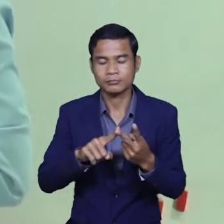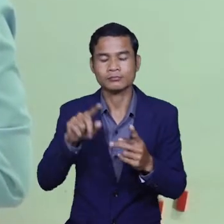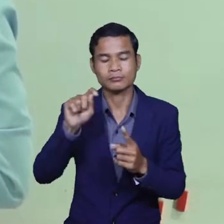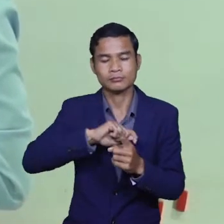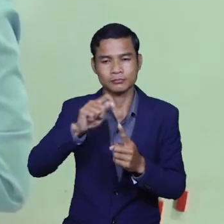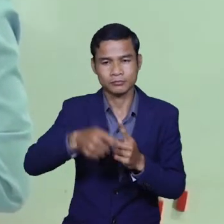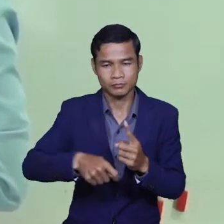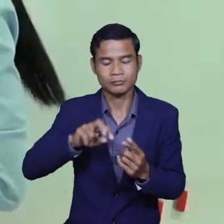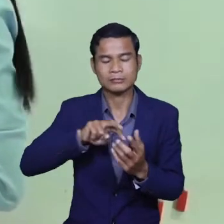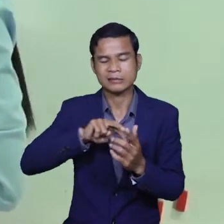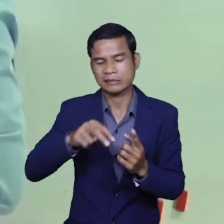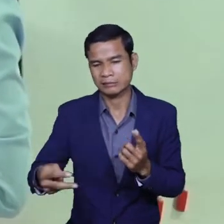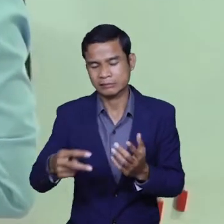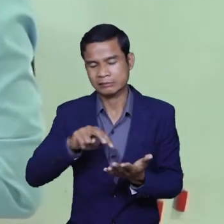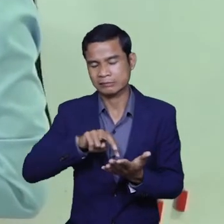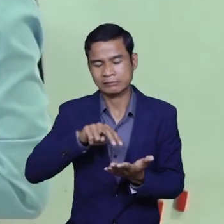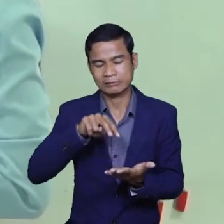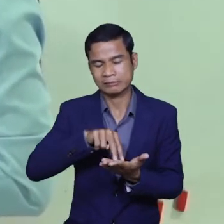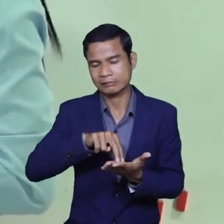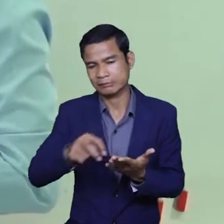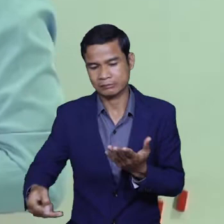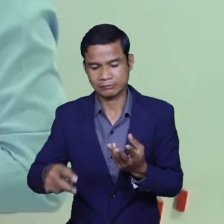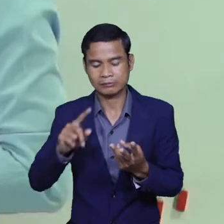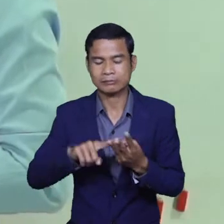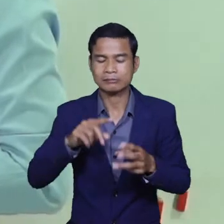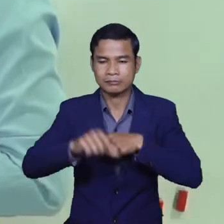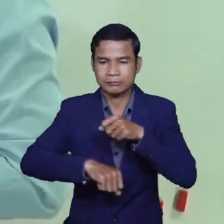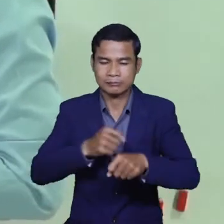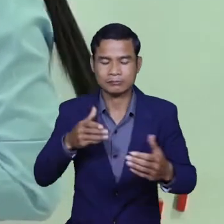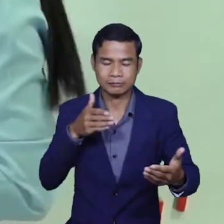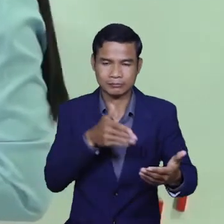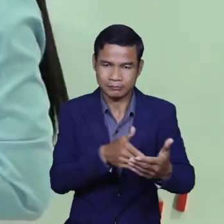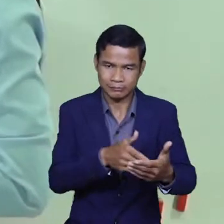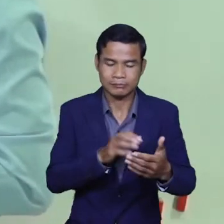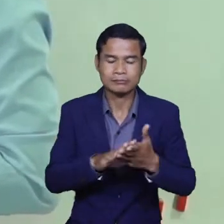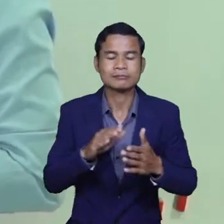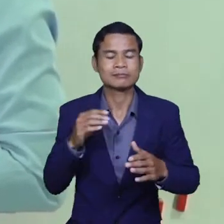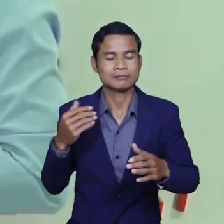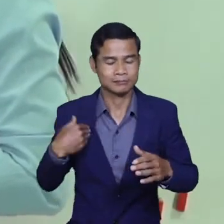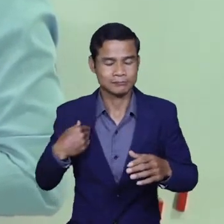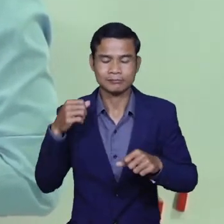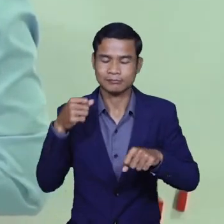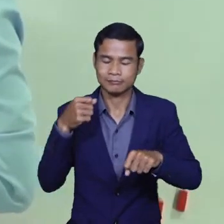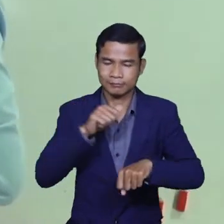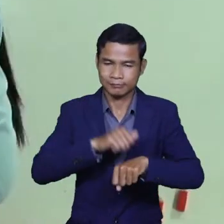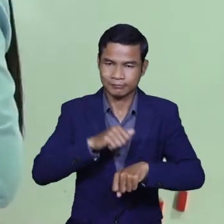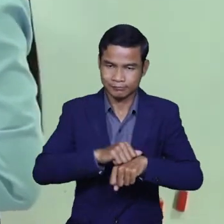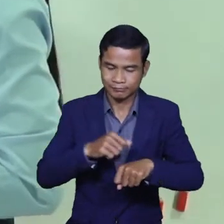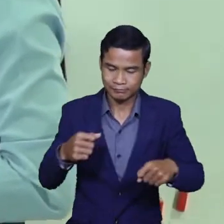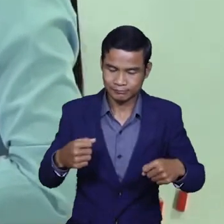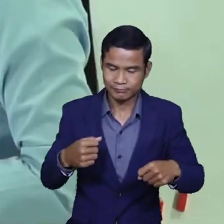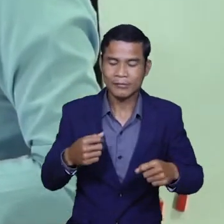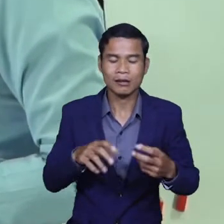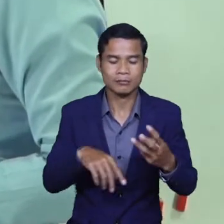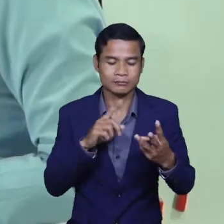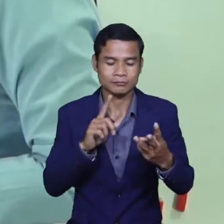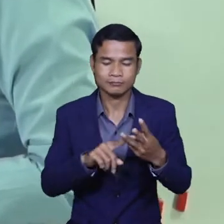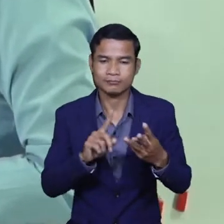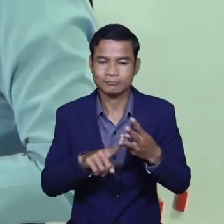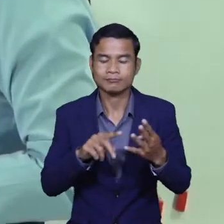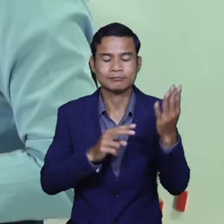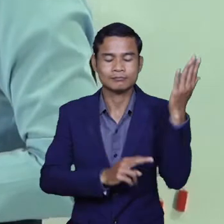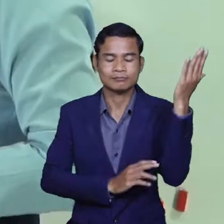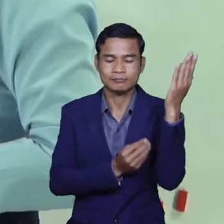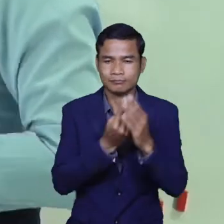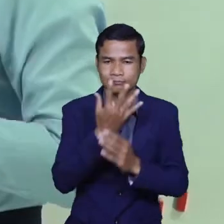លចាសម្បកចេកចាការជិះកង់ចាទៅបុកឬក៏ប៉ះទង្គិចចាជាមួយនឹងដុំថ្មចាការធ្លាក់ចាពីលើ